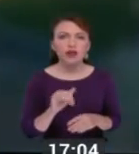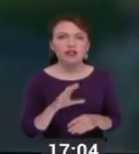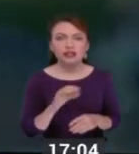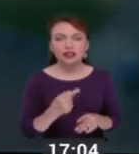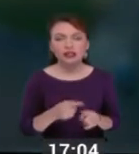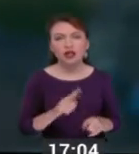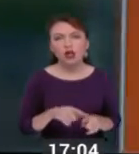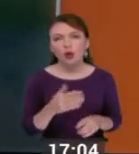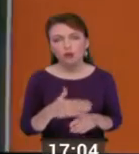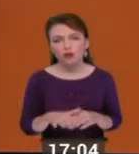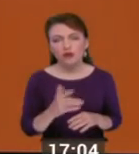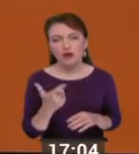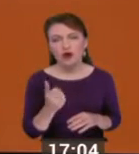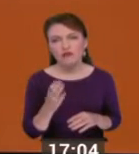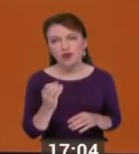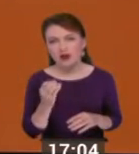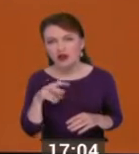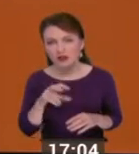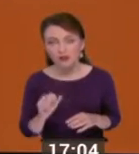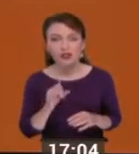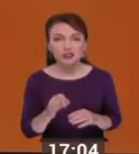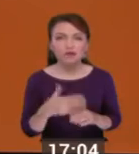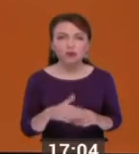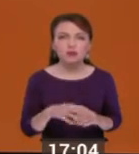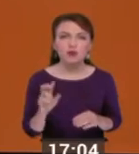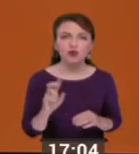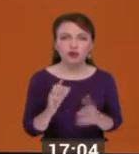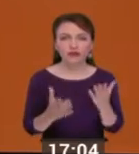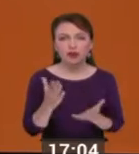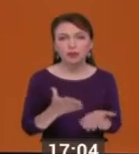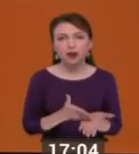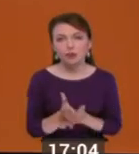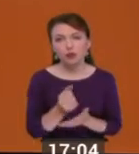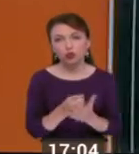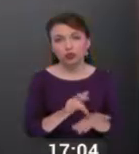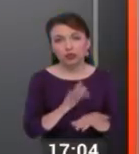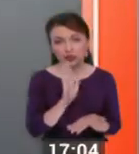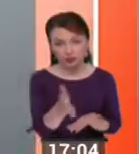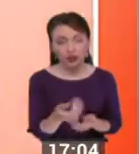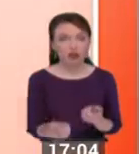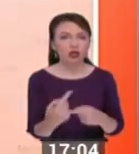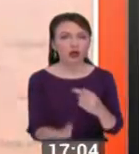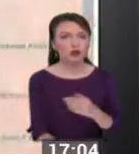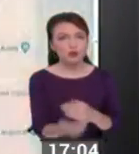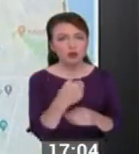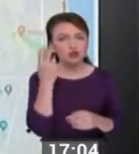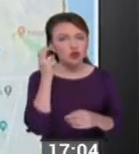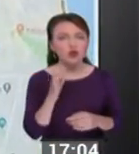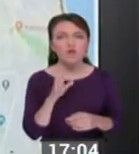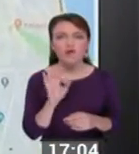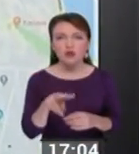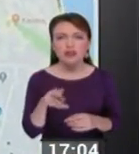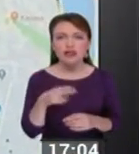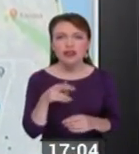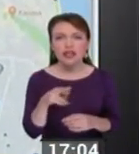Гавела, проспектом Комарова і вулицею Борщагівською, якщо ви прямуєте у бік центру, та вулицями Чорноволе і Дегтярівської, якщо